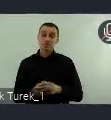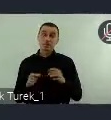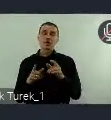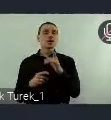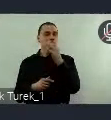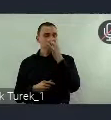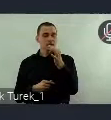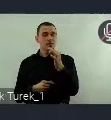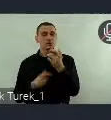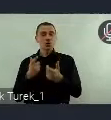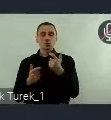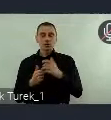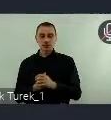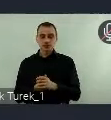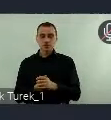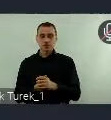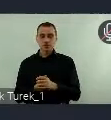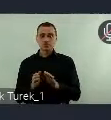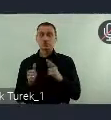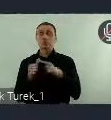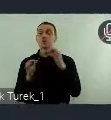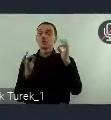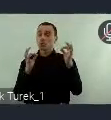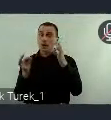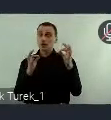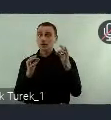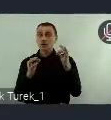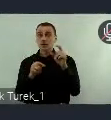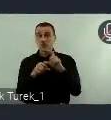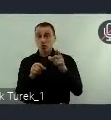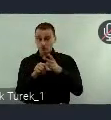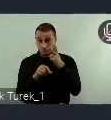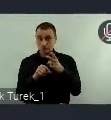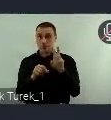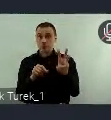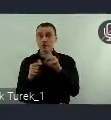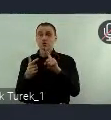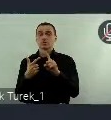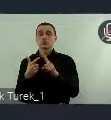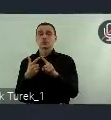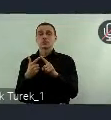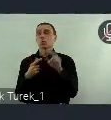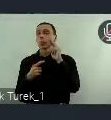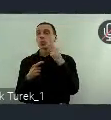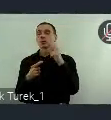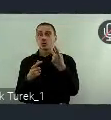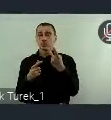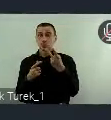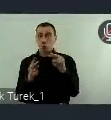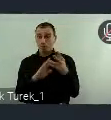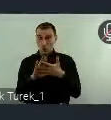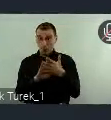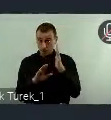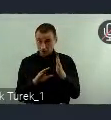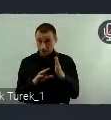które mi się pojawia No to po pierwsze informacja musi być dostępna cyfrowo po drugie to z osobami głuchymi czy one będą mogły na równi z